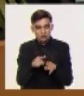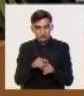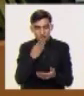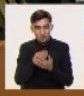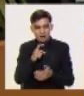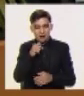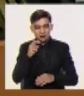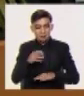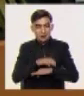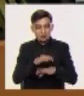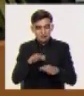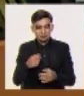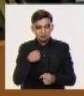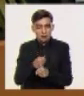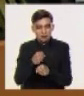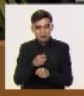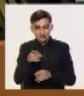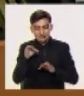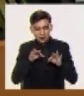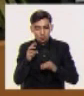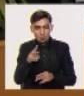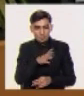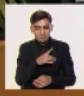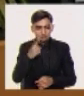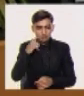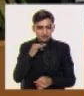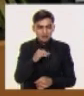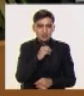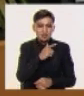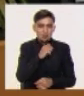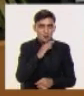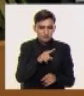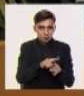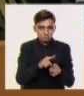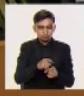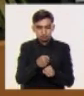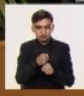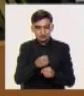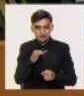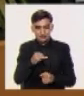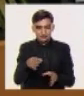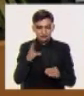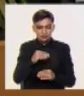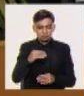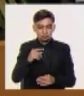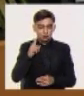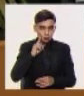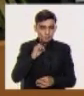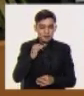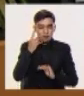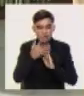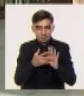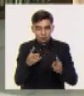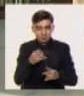Вот. И здесь поработали дизайнеры с нашей стороны ЕГОВ, для того, чтобы этот процесс был максимально комфортным,